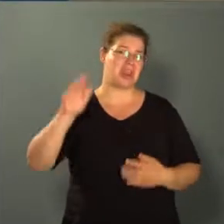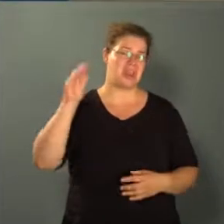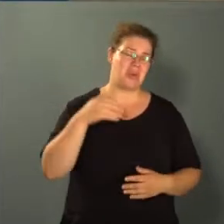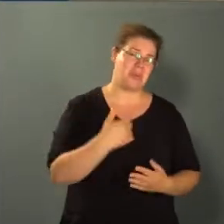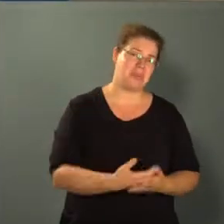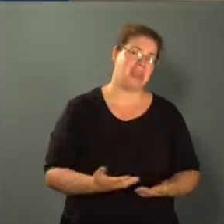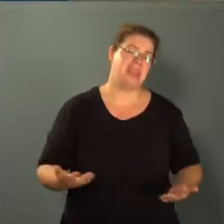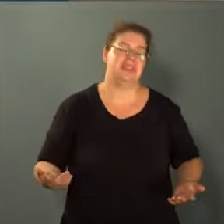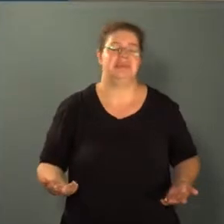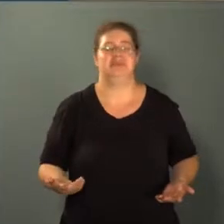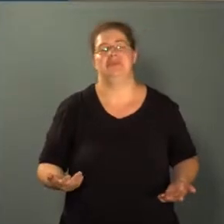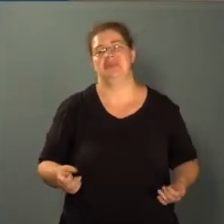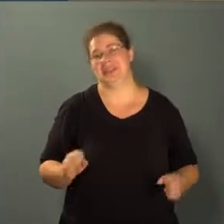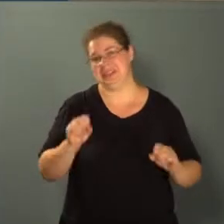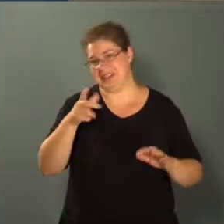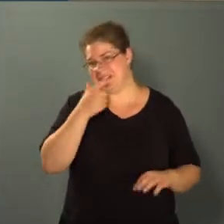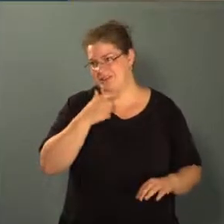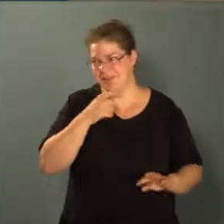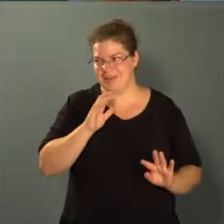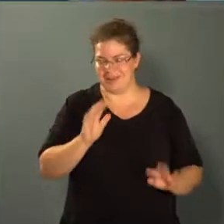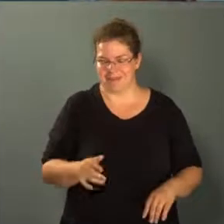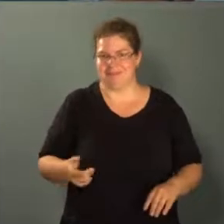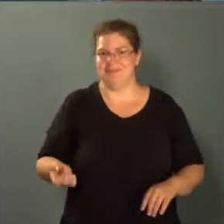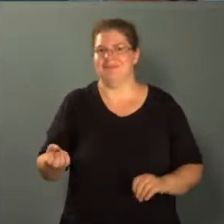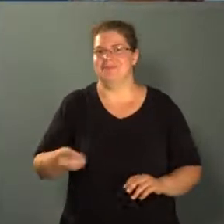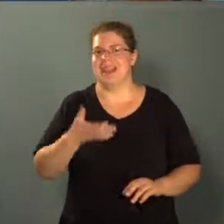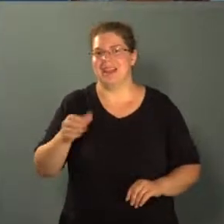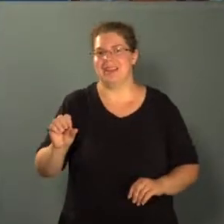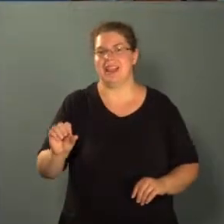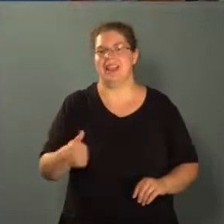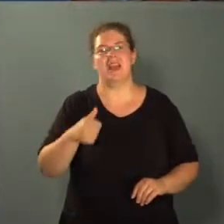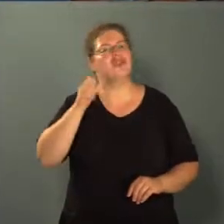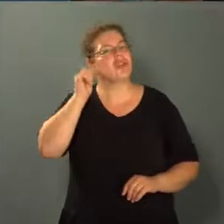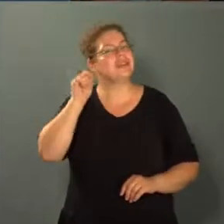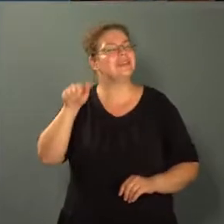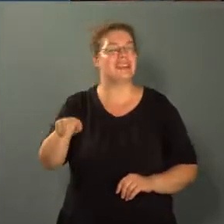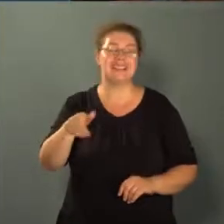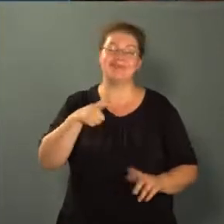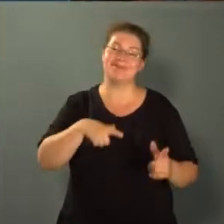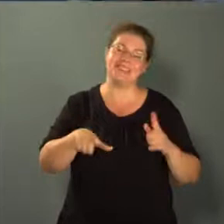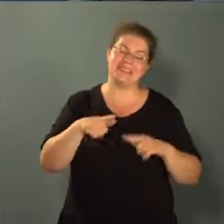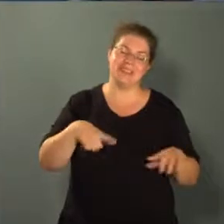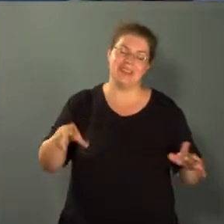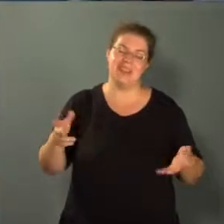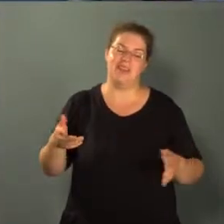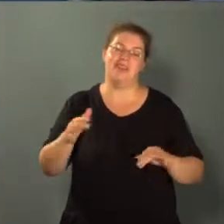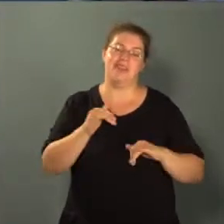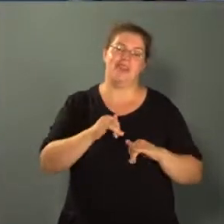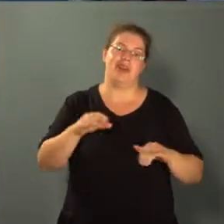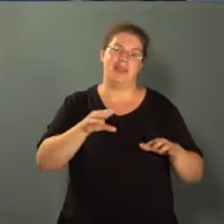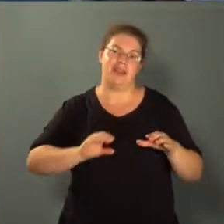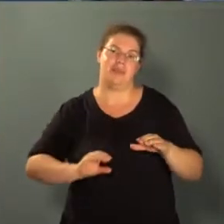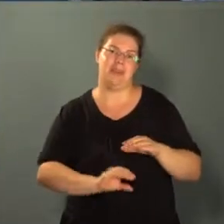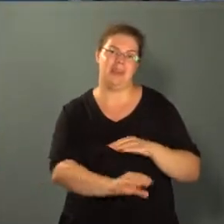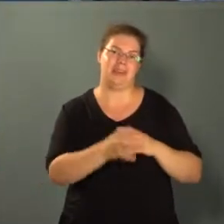bacska lett, ugye, 18 éves, megjelent az első kislány, és sajnos ágy alá került